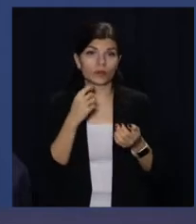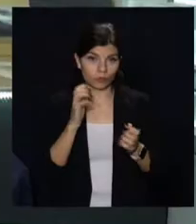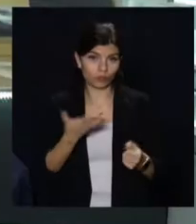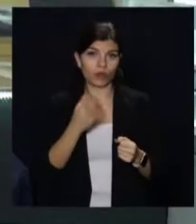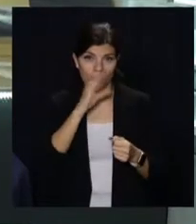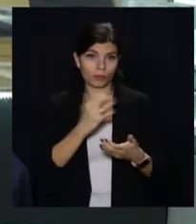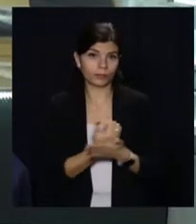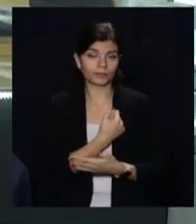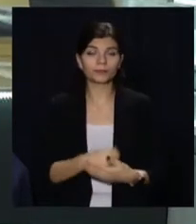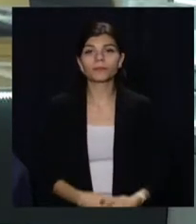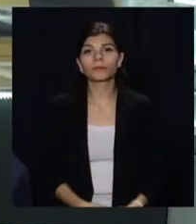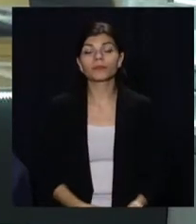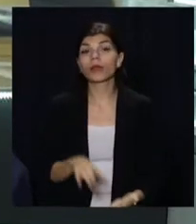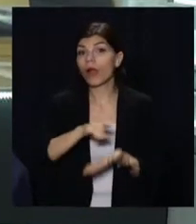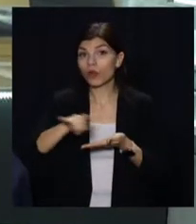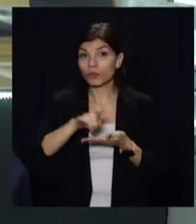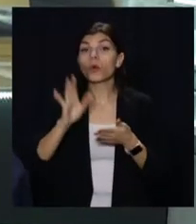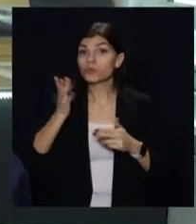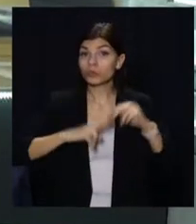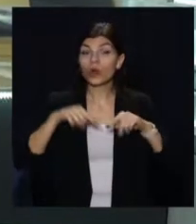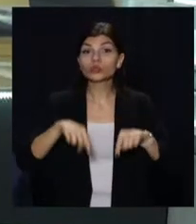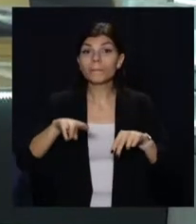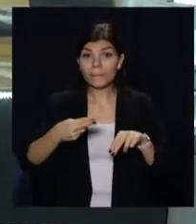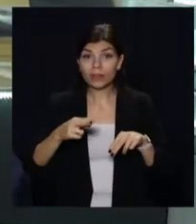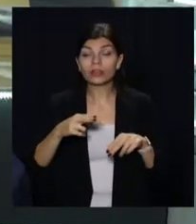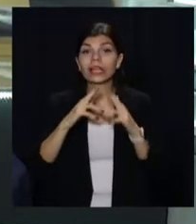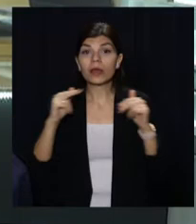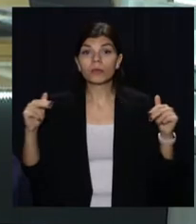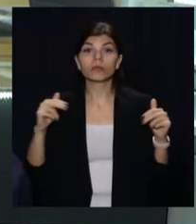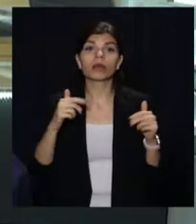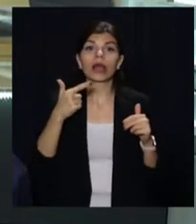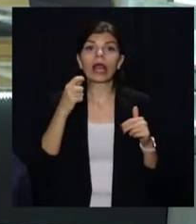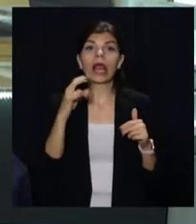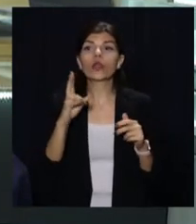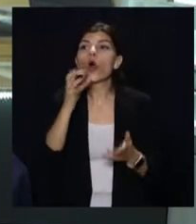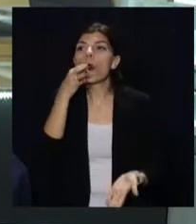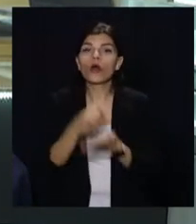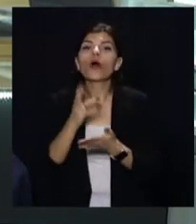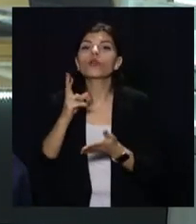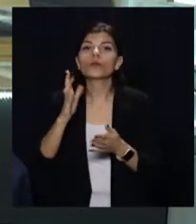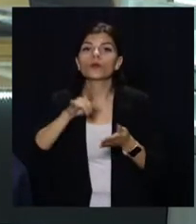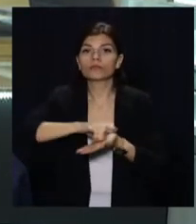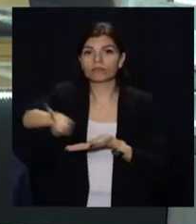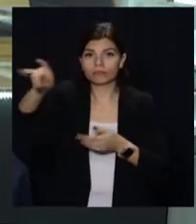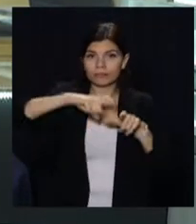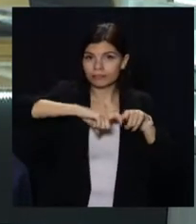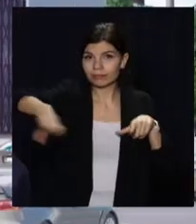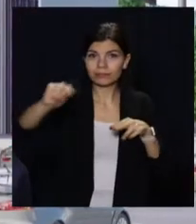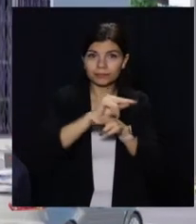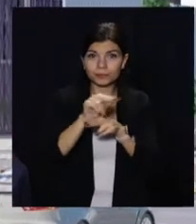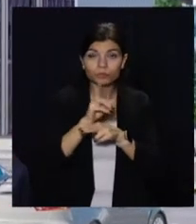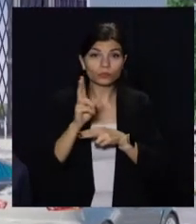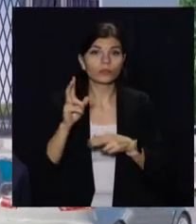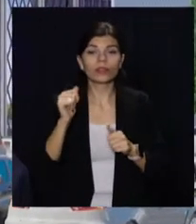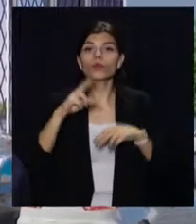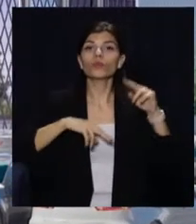сервісом. Аеропорт будуватимуть. Цієї п'ятниці у Дніпрі визначаться з генпідрядником, що зводитиме злітно-посадкову смугу. Претендентів